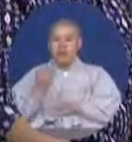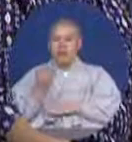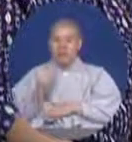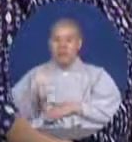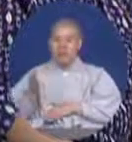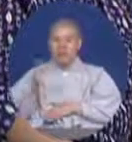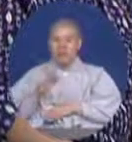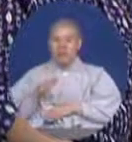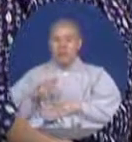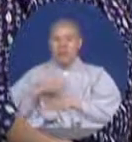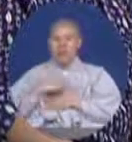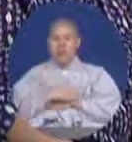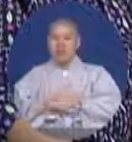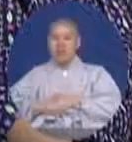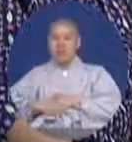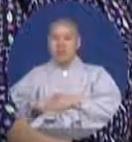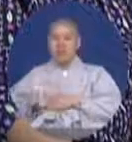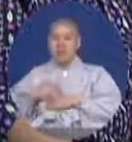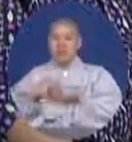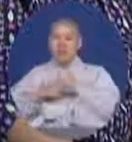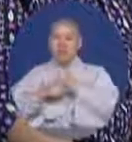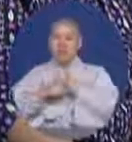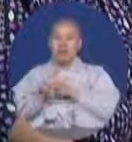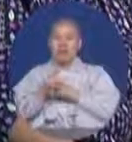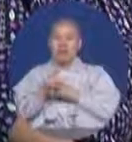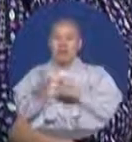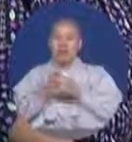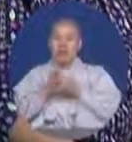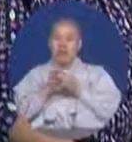그런데 이 몸이라는 게 뭐냐? 연기법이다.